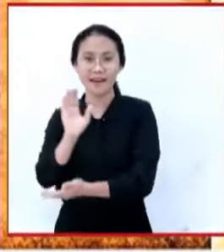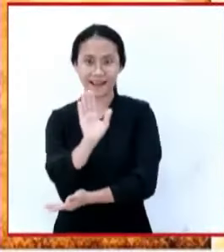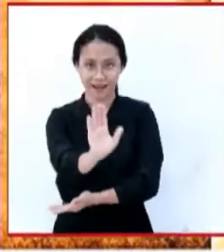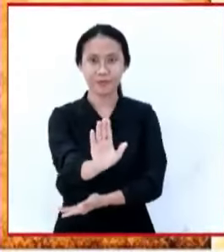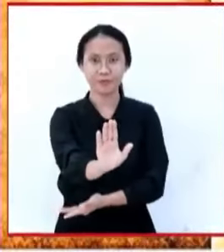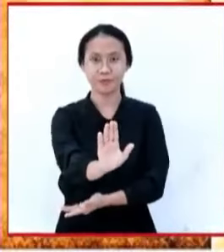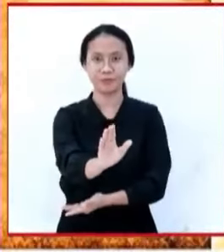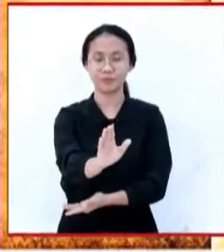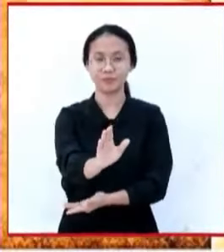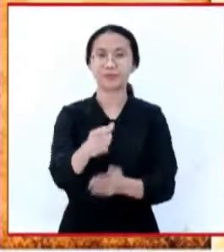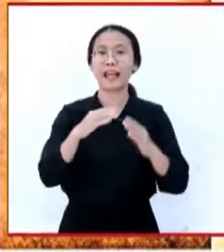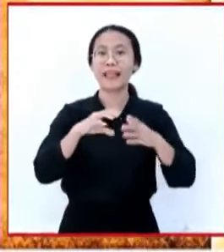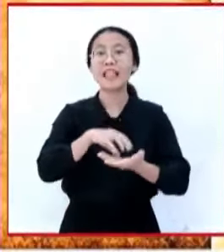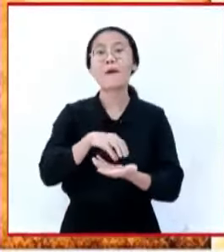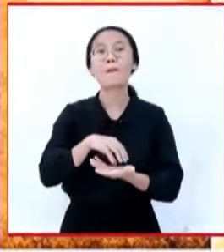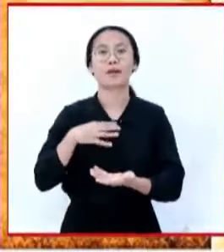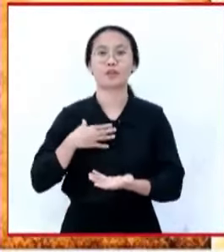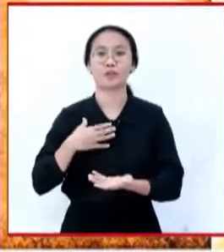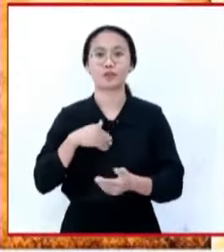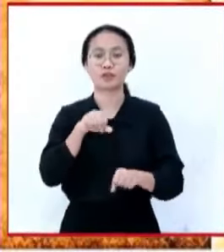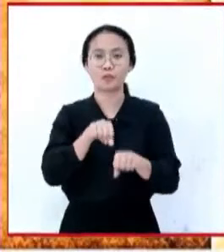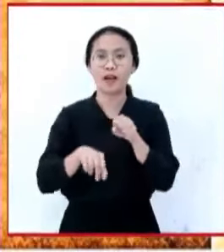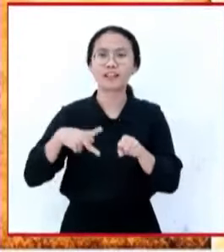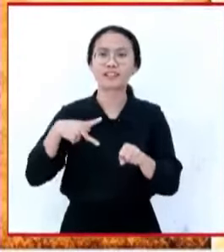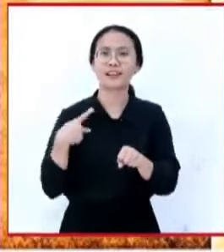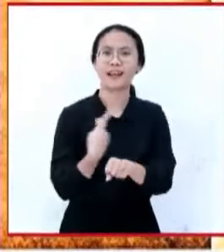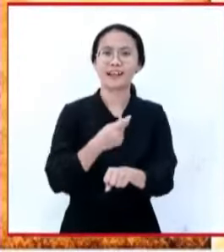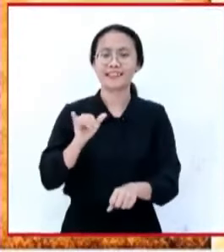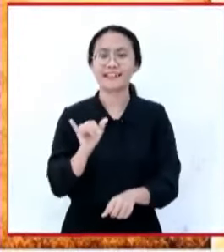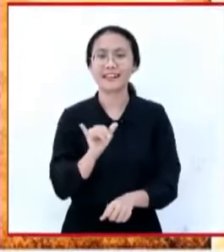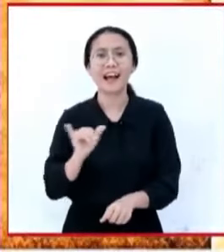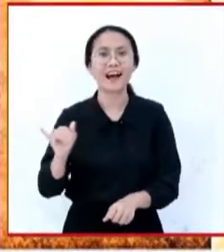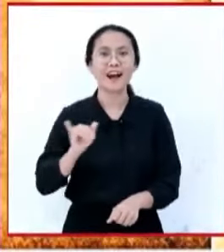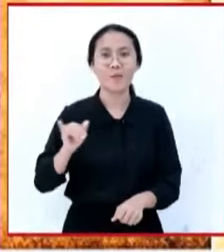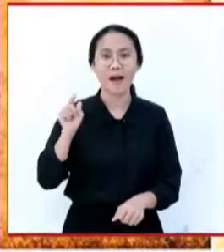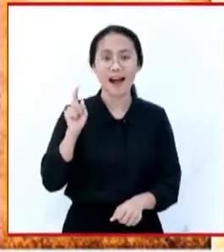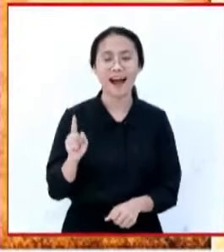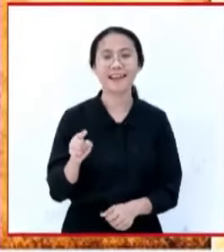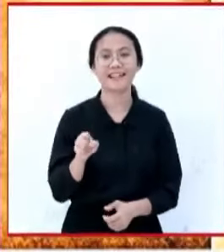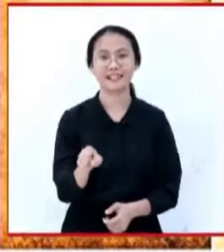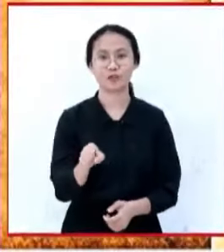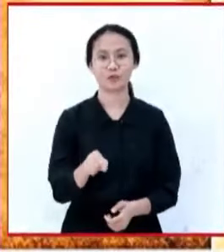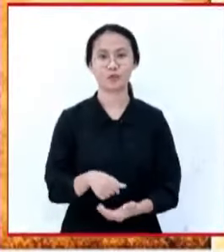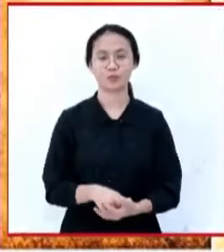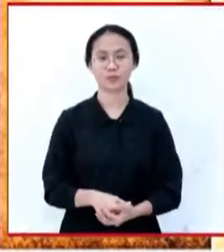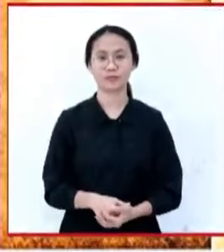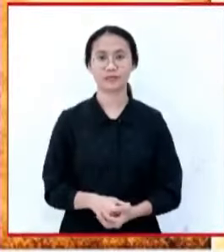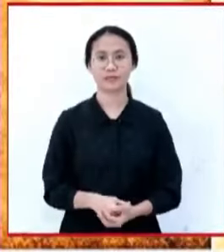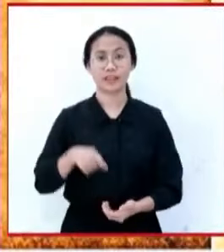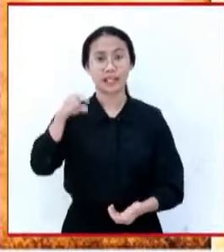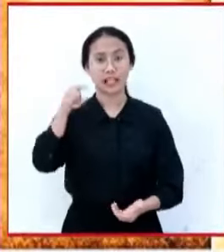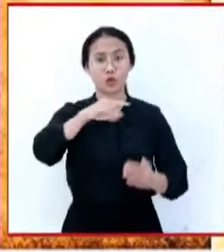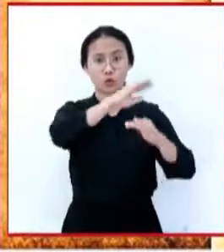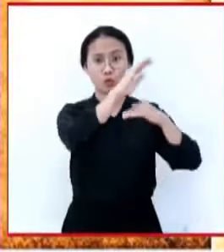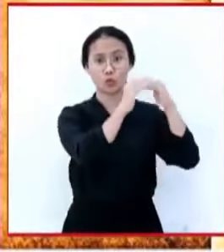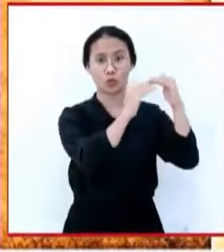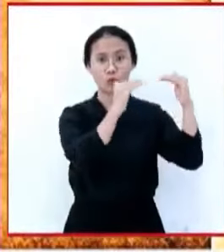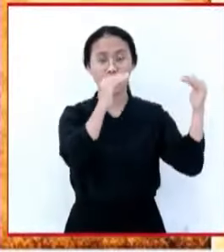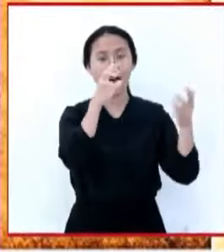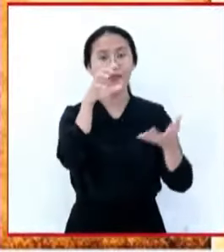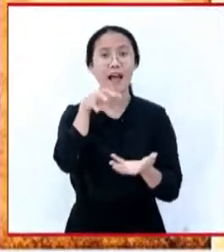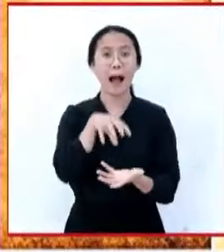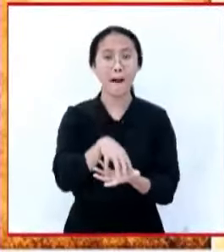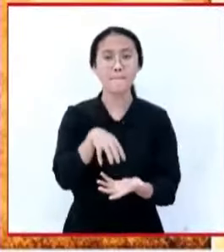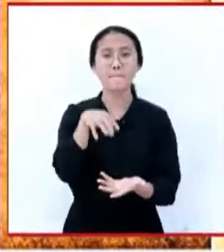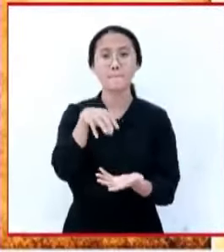tempat aku berada kamu pun berada tempat-tempat tempat ke situ itu jelas menunjukkan surga itu